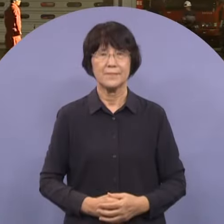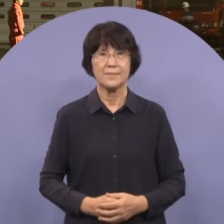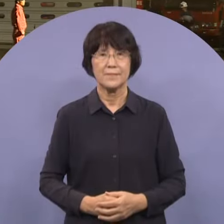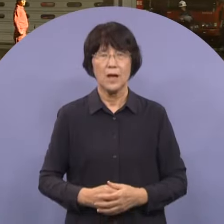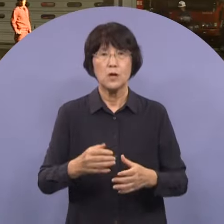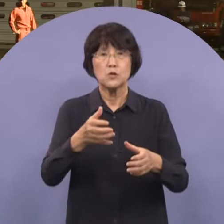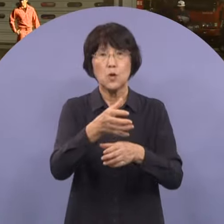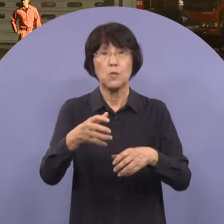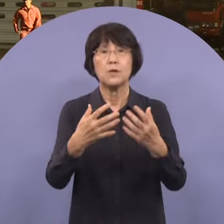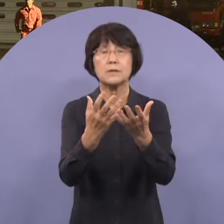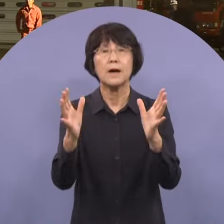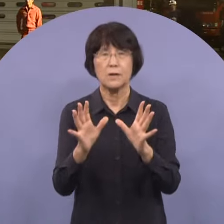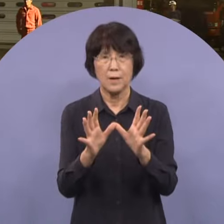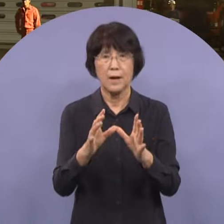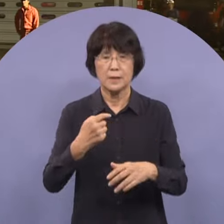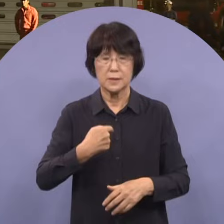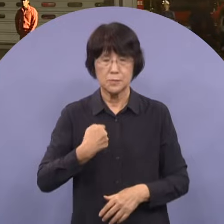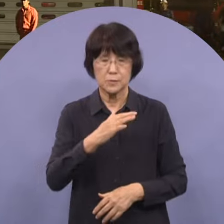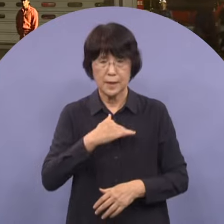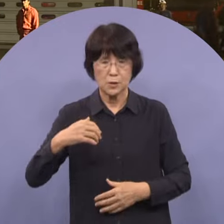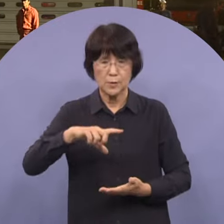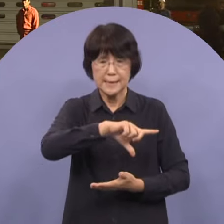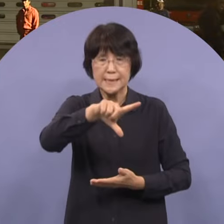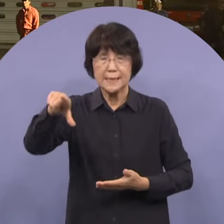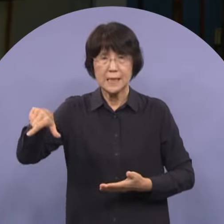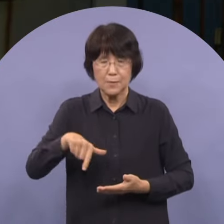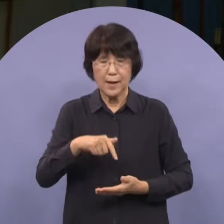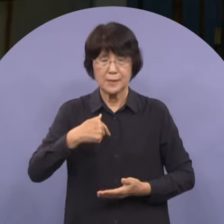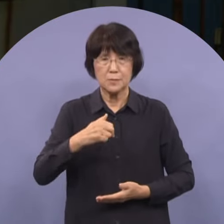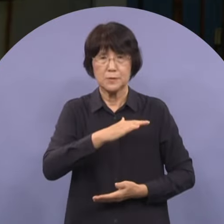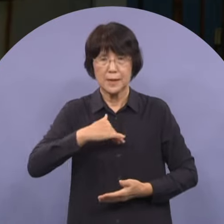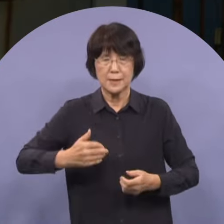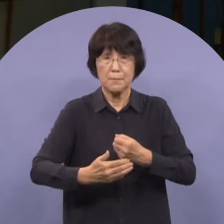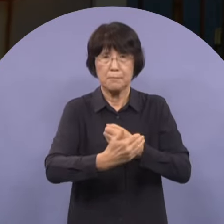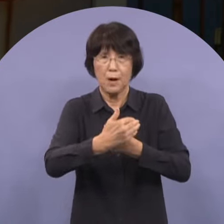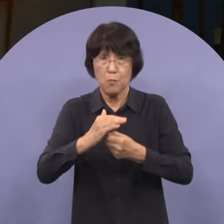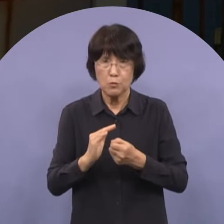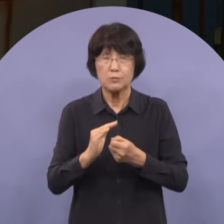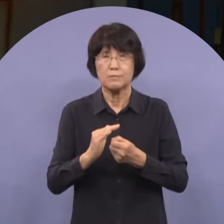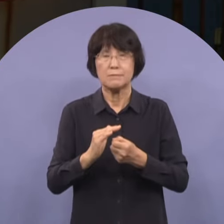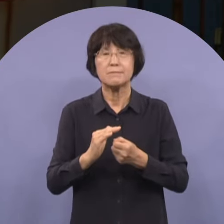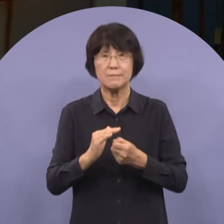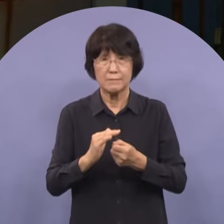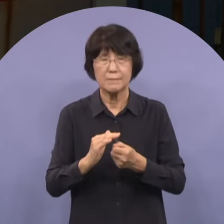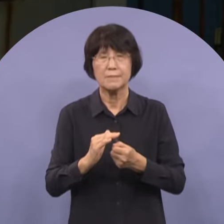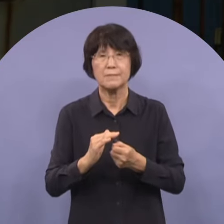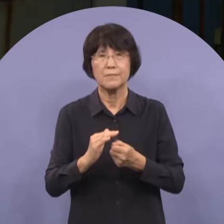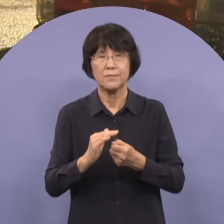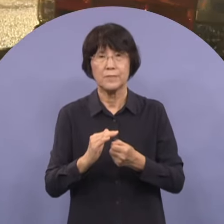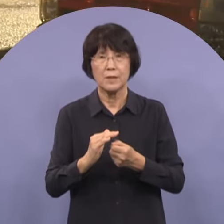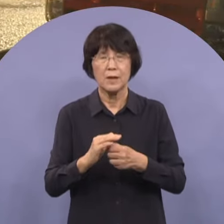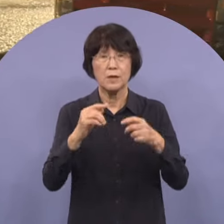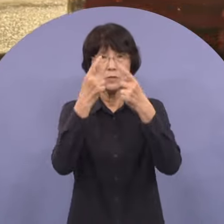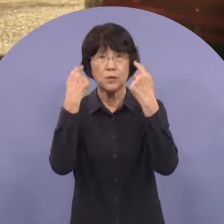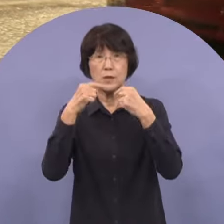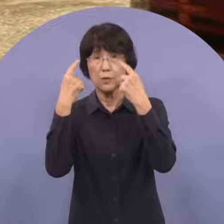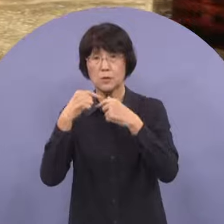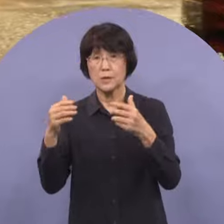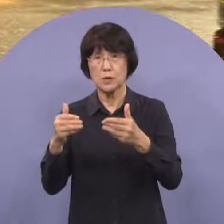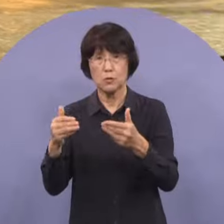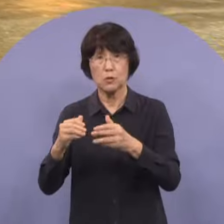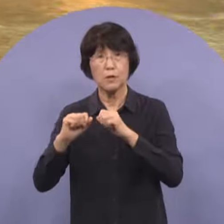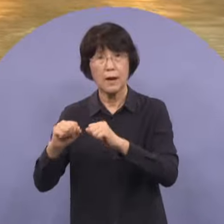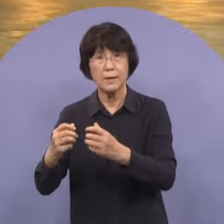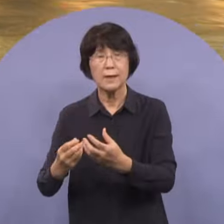消防団は自らの地域は自らで守るの志のもと、それぞれの仕事をしなが